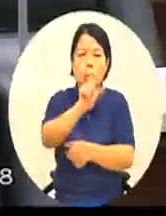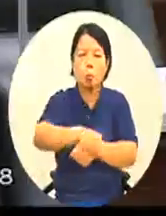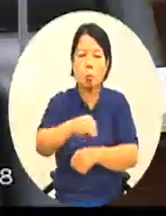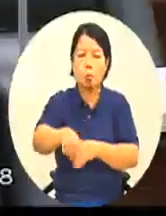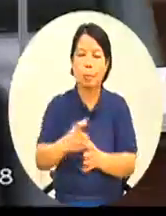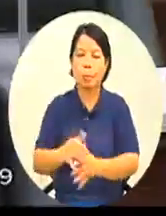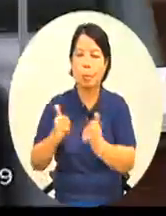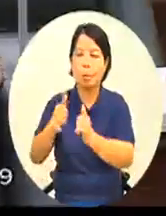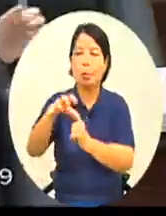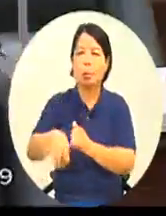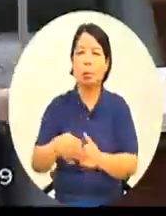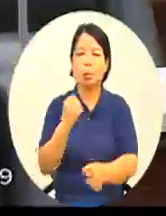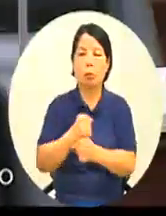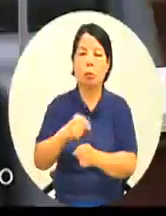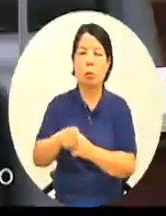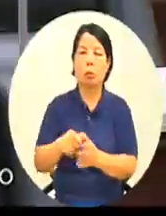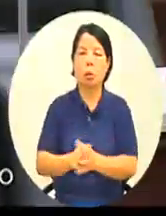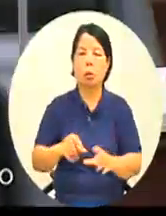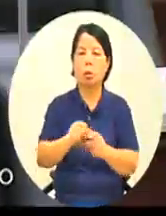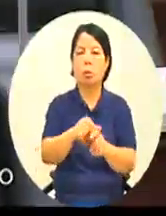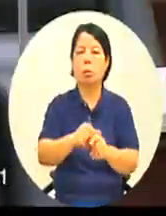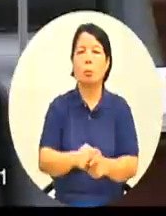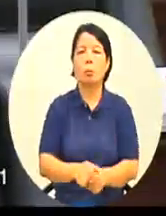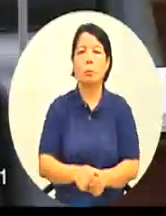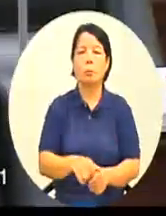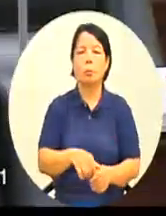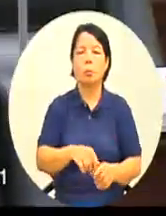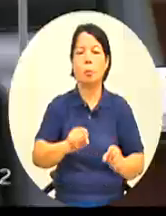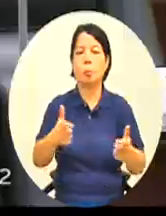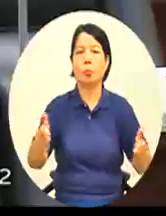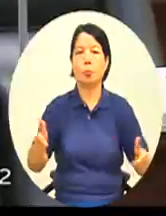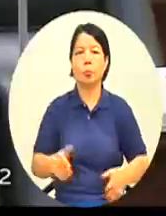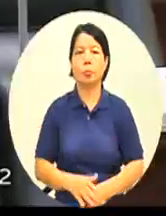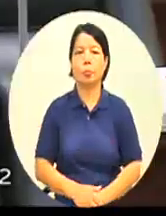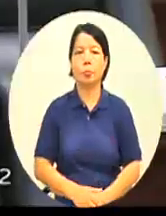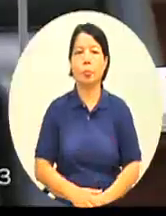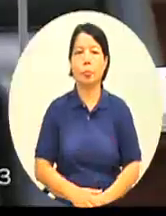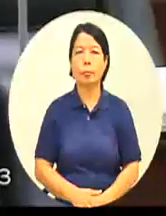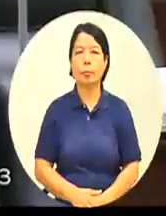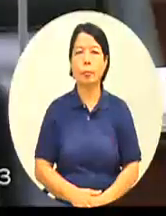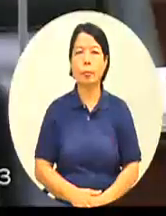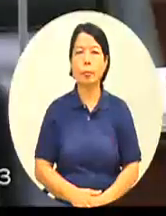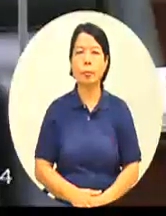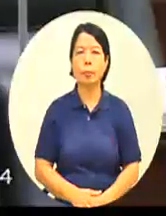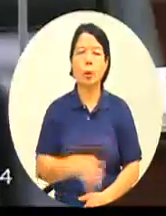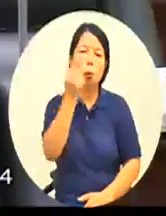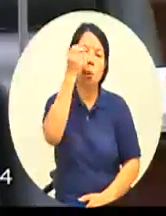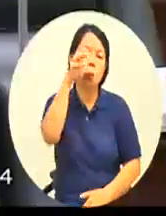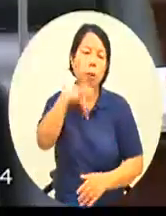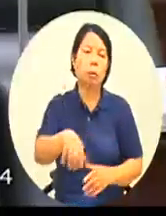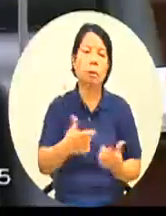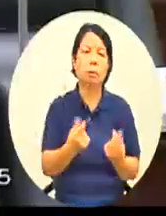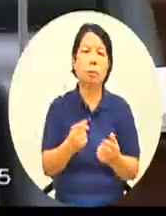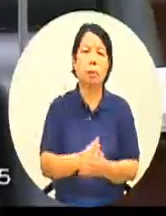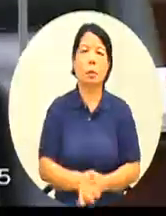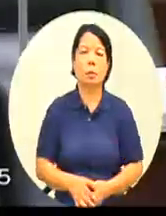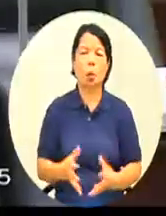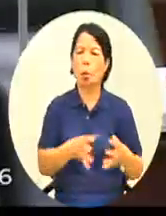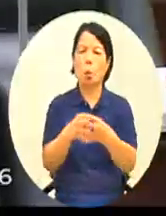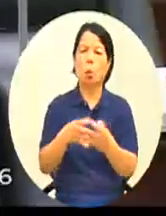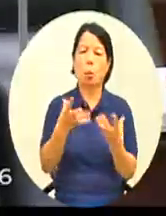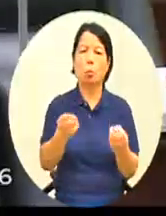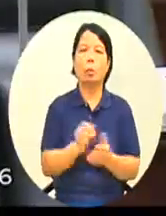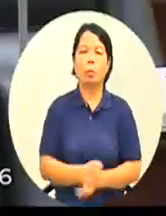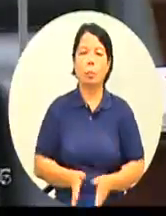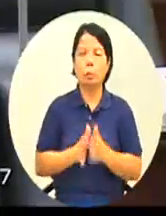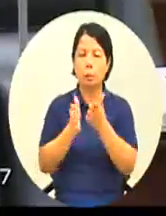局就做社会局的，然后光 好再三分钟 也好像也没有针对这个新南